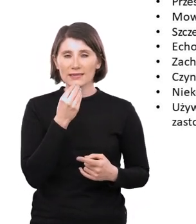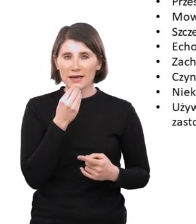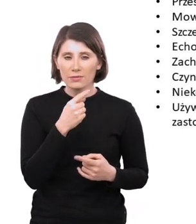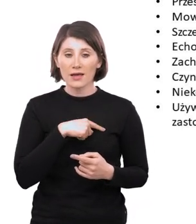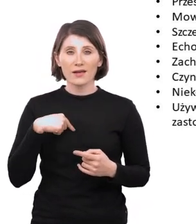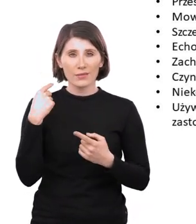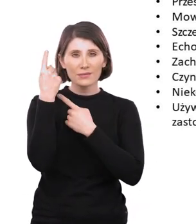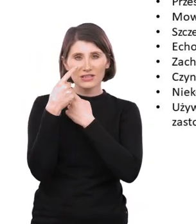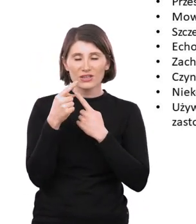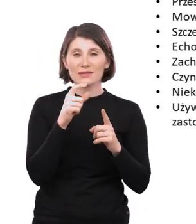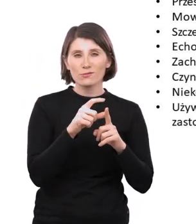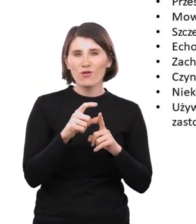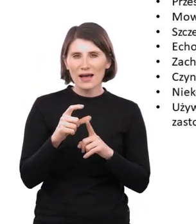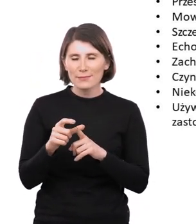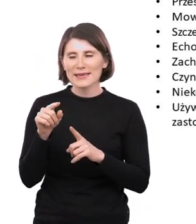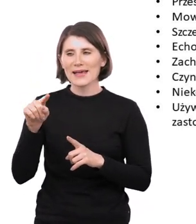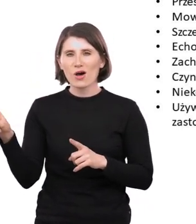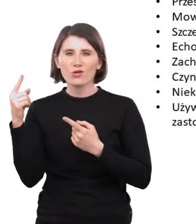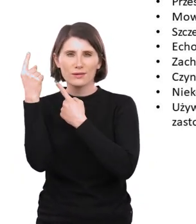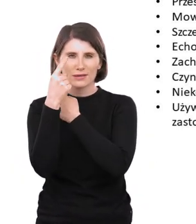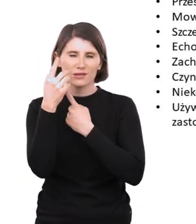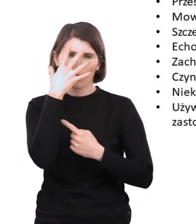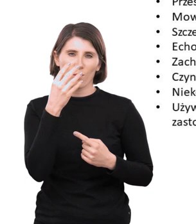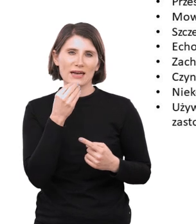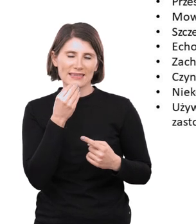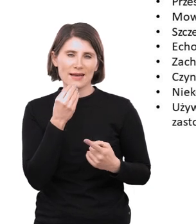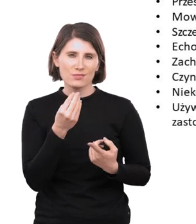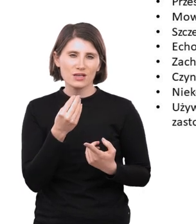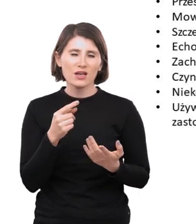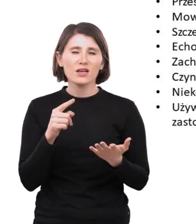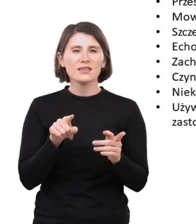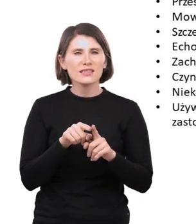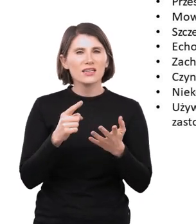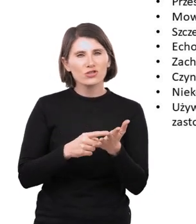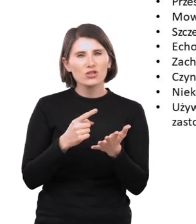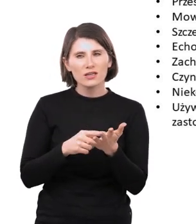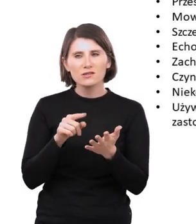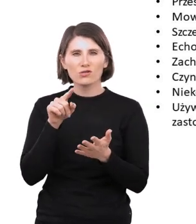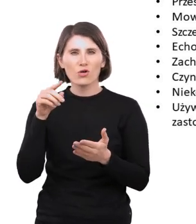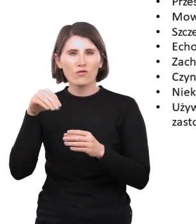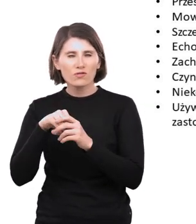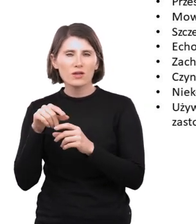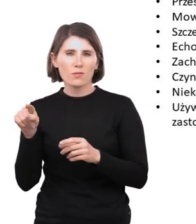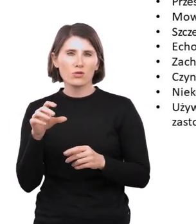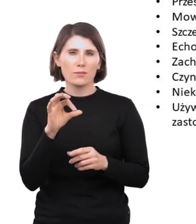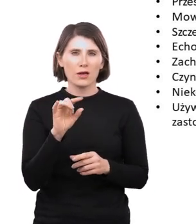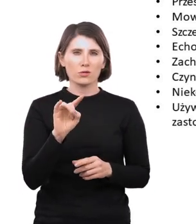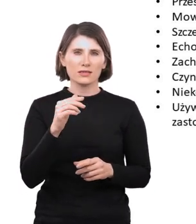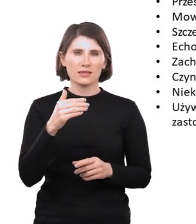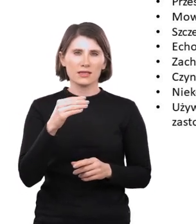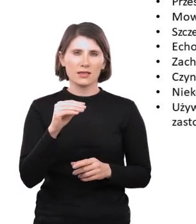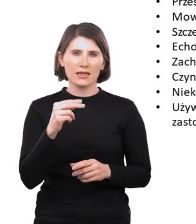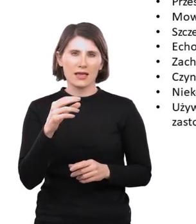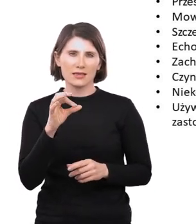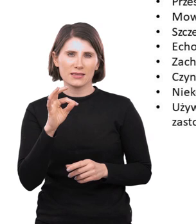myślą obrazami, my myślimy słowami, dzieci autystyczne myślą obrazami. Często też występuje u nich takie zjawisko synestezji, o